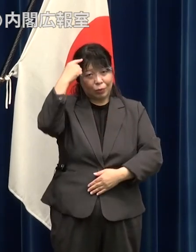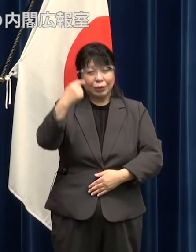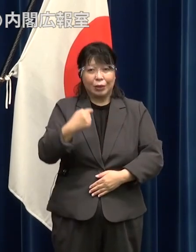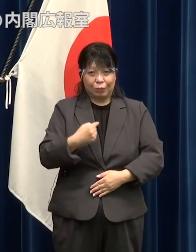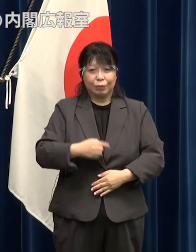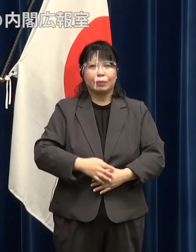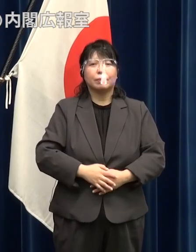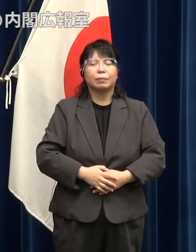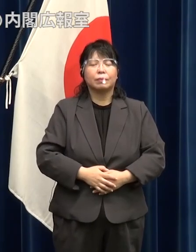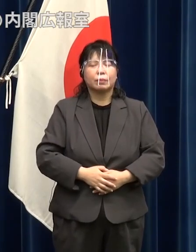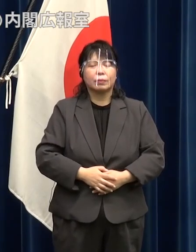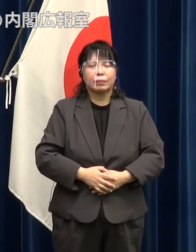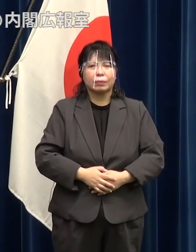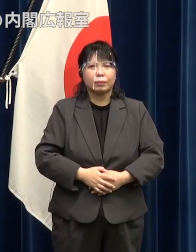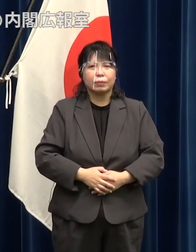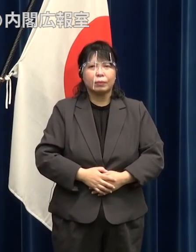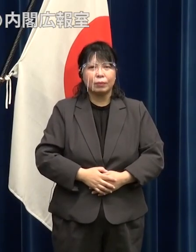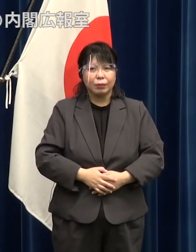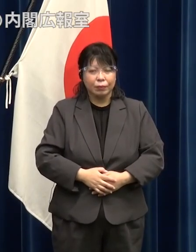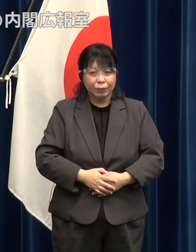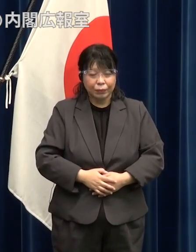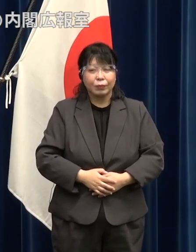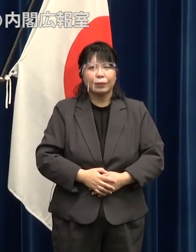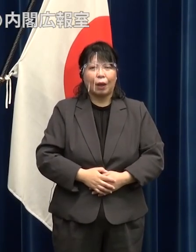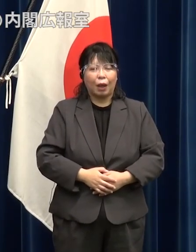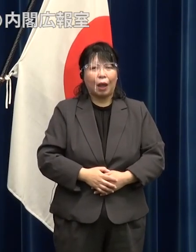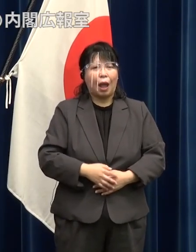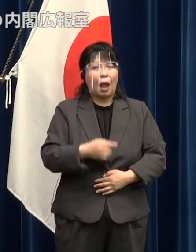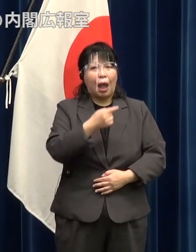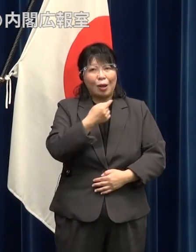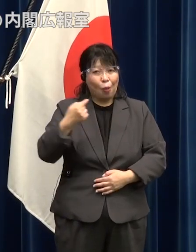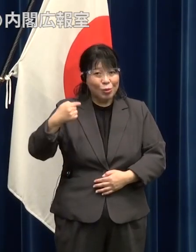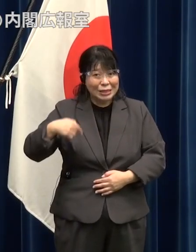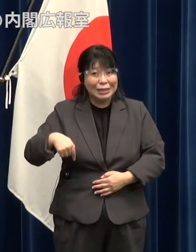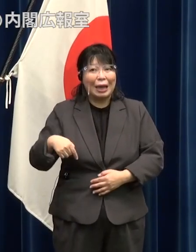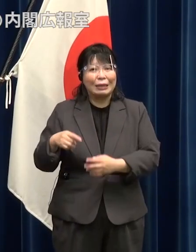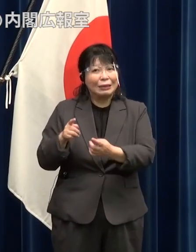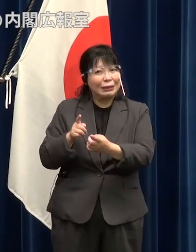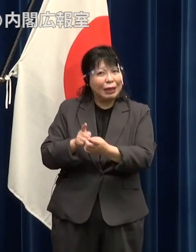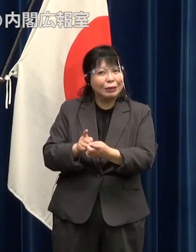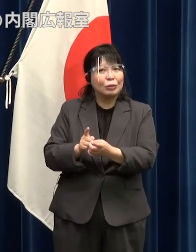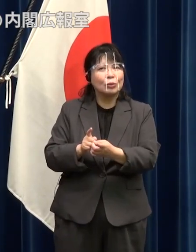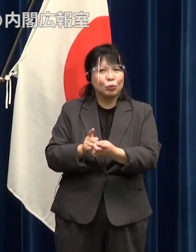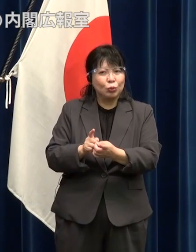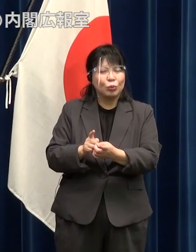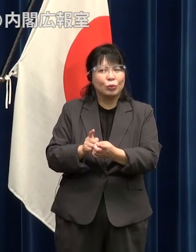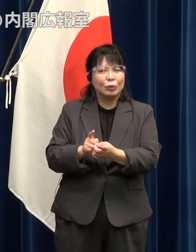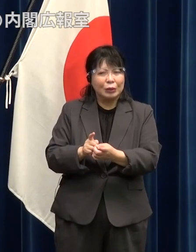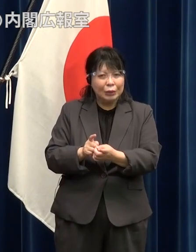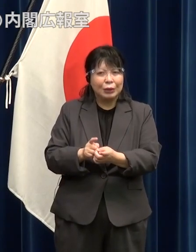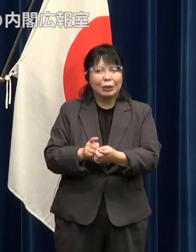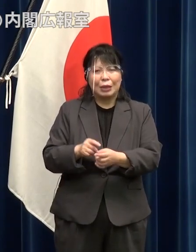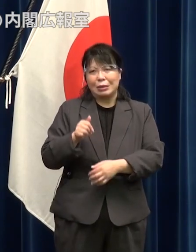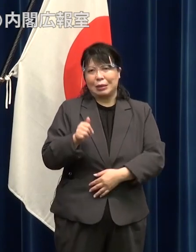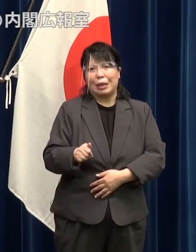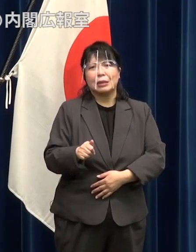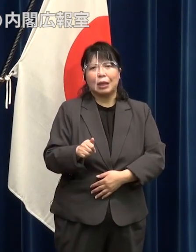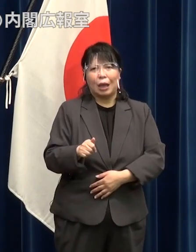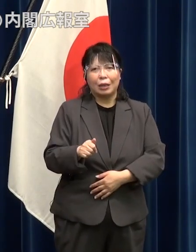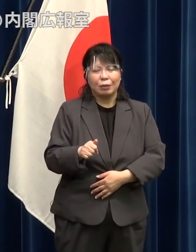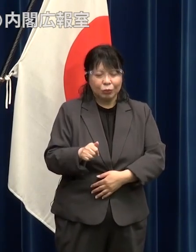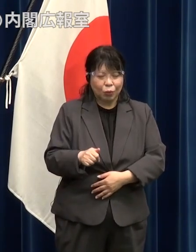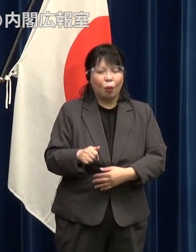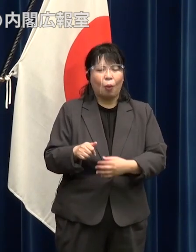うした考えのもと対ロシア制裁並びに対ウクライナ支援、周辺国への協力